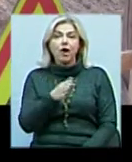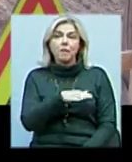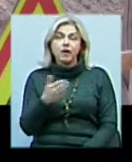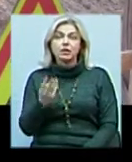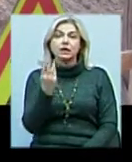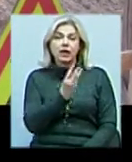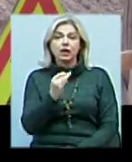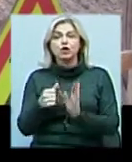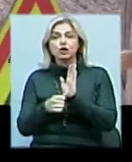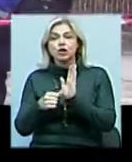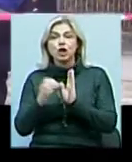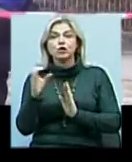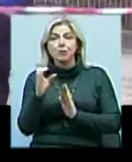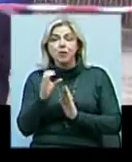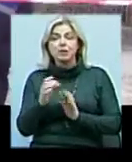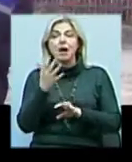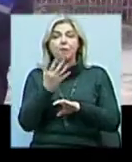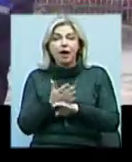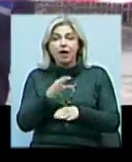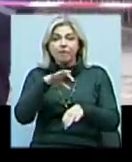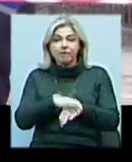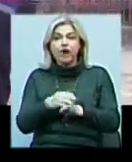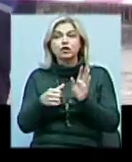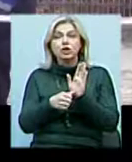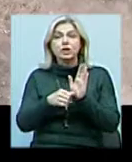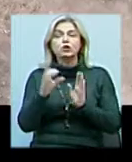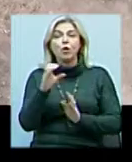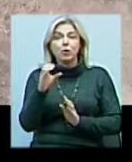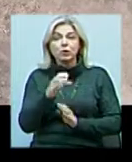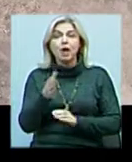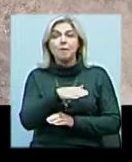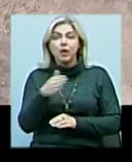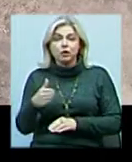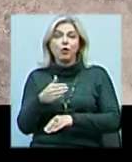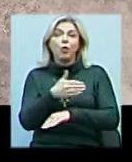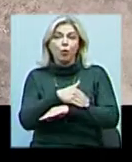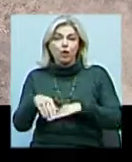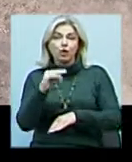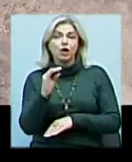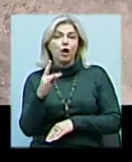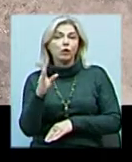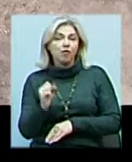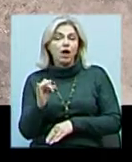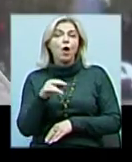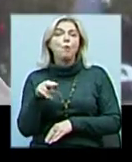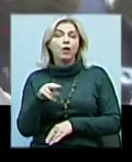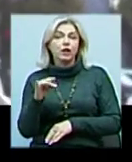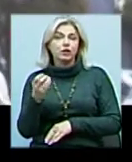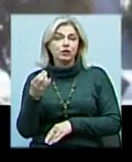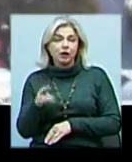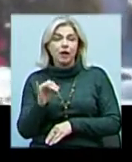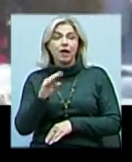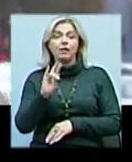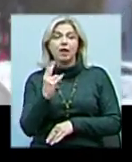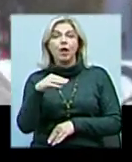Слобідськими. Дефект в тепломережі виявили на 6 Слобідській, між Пограничною та Чкалова. В Миколаївській ТЕЦ розповіли, коли